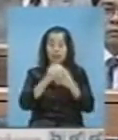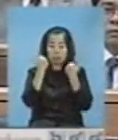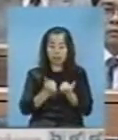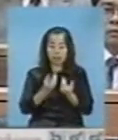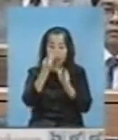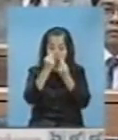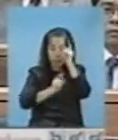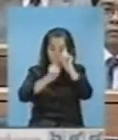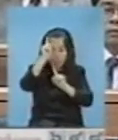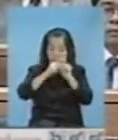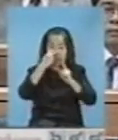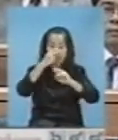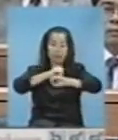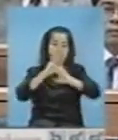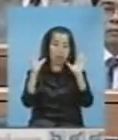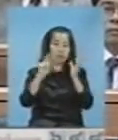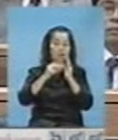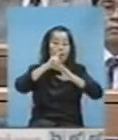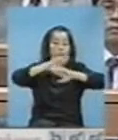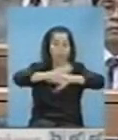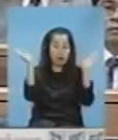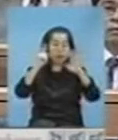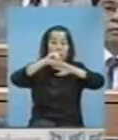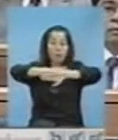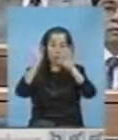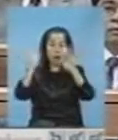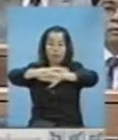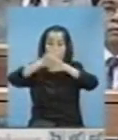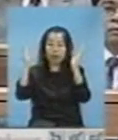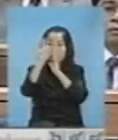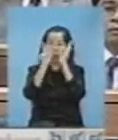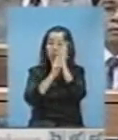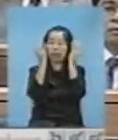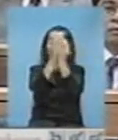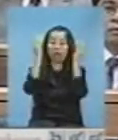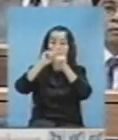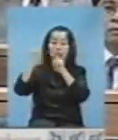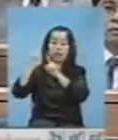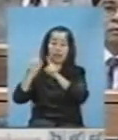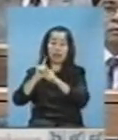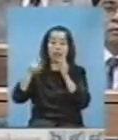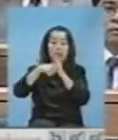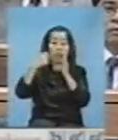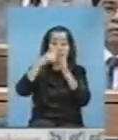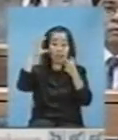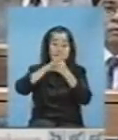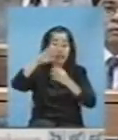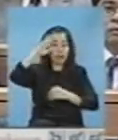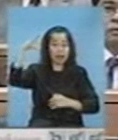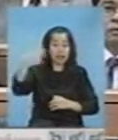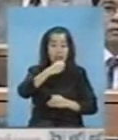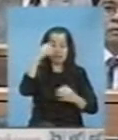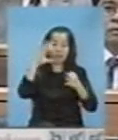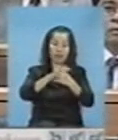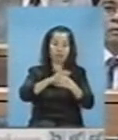ท้อนให้เห็นว่าการยกเลิกล้มล้างรัฐธรรมนูญไม่ได้เกิดจากการรัฐประหารหรือปฏิ